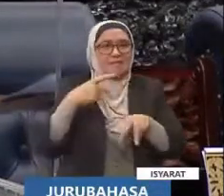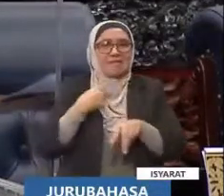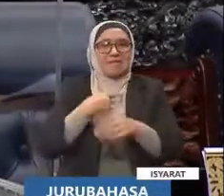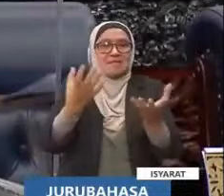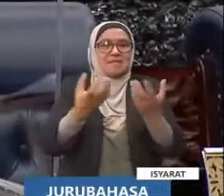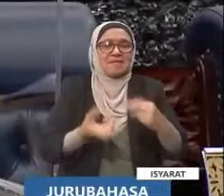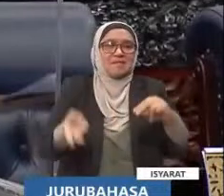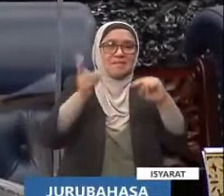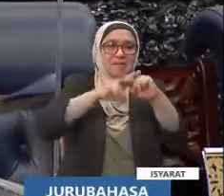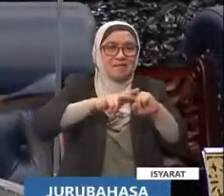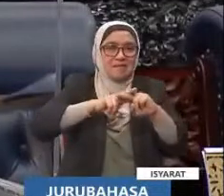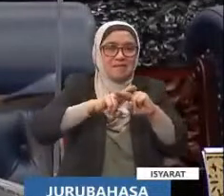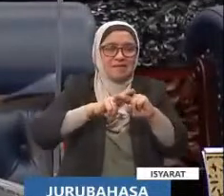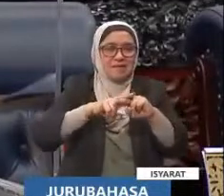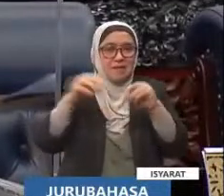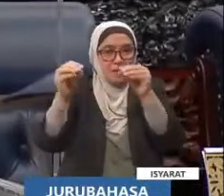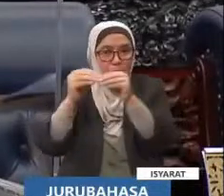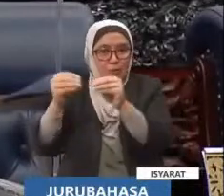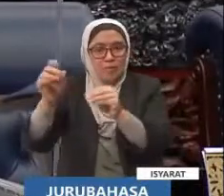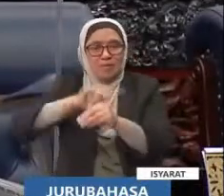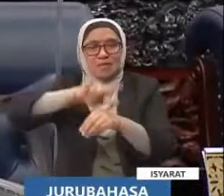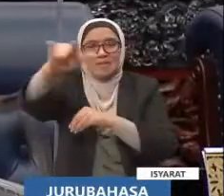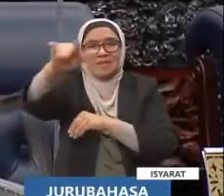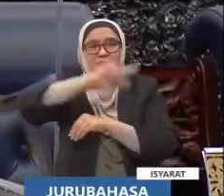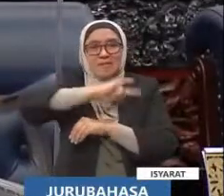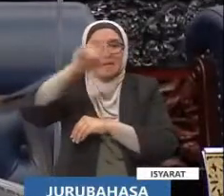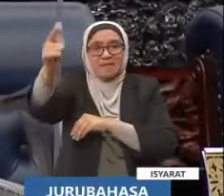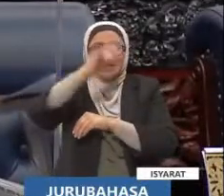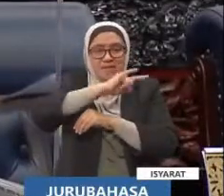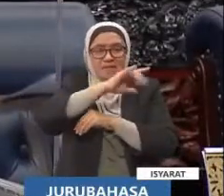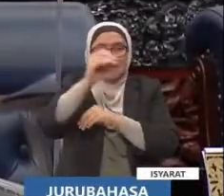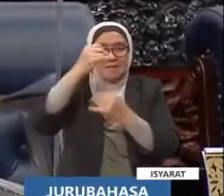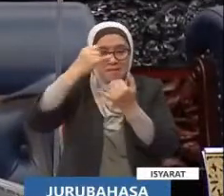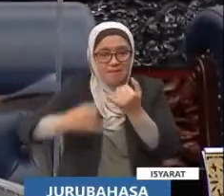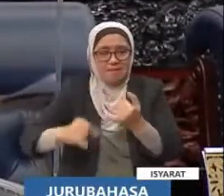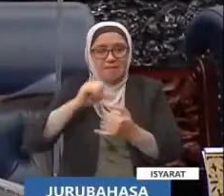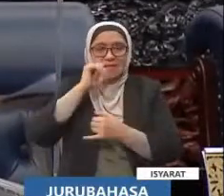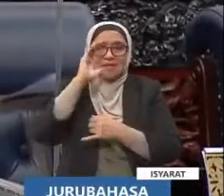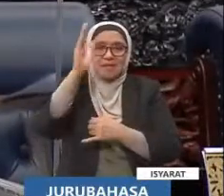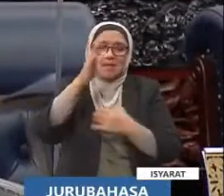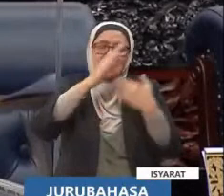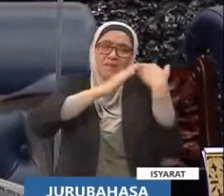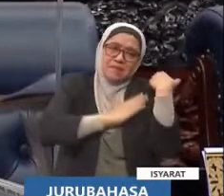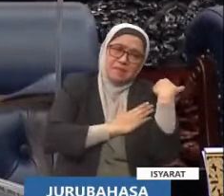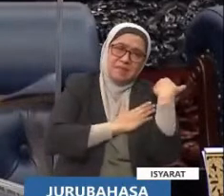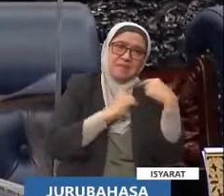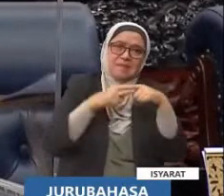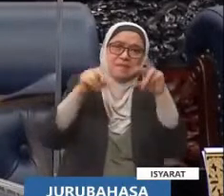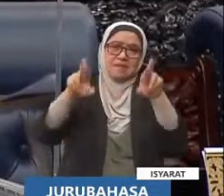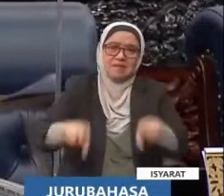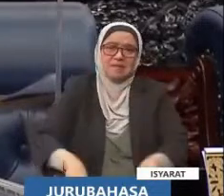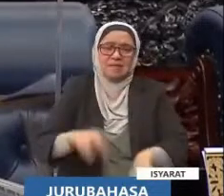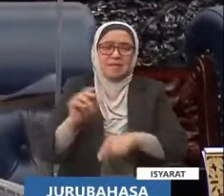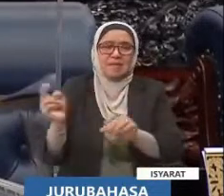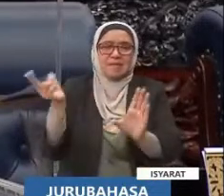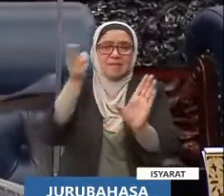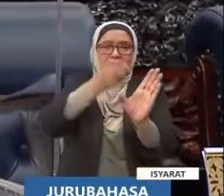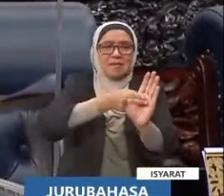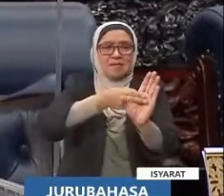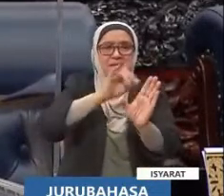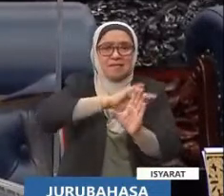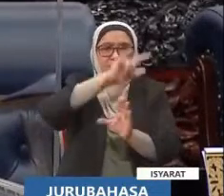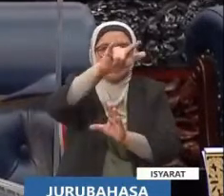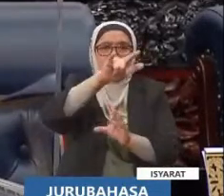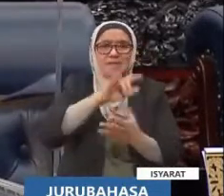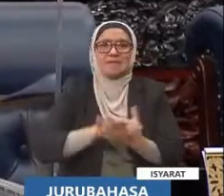dari segi update frekuensi tak akhirnya ianya tidaklah Mengapa membebankan rakyat yang menaiki pesawat